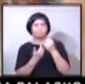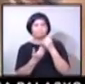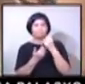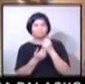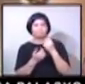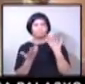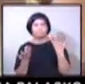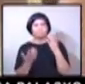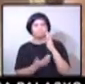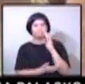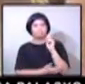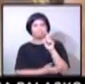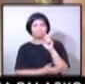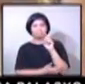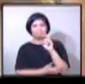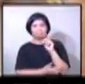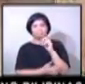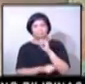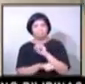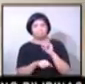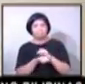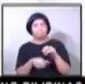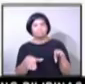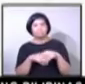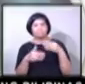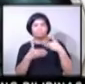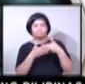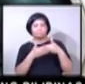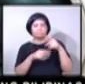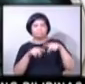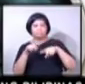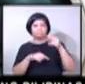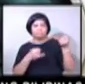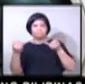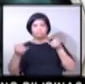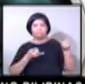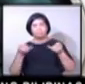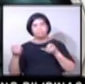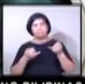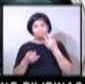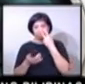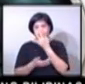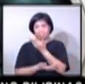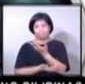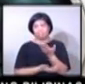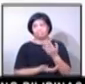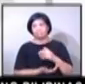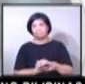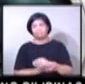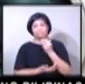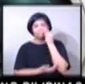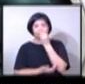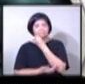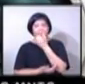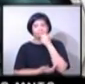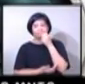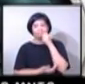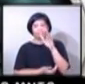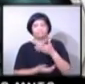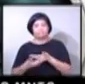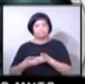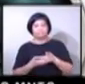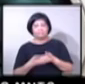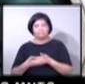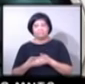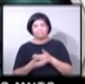kanilang Balisin Island wedding at mga malalapit na kaibigan at pamilya lang ang imbitado. At kita nyo naman, no, flower girl ang kanilang